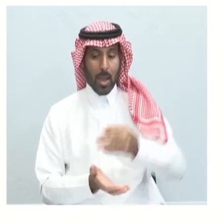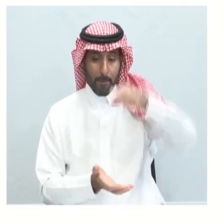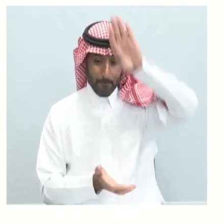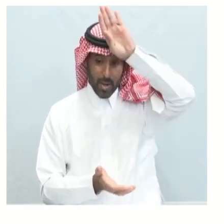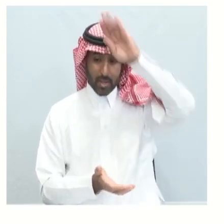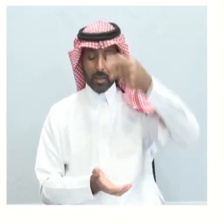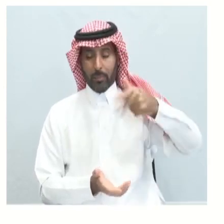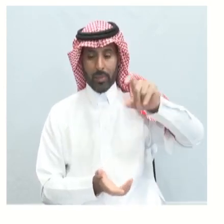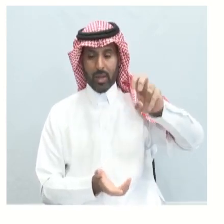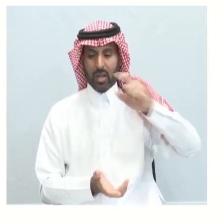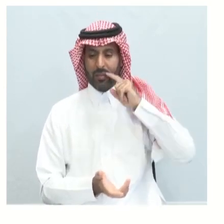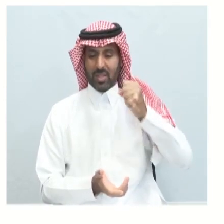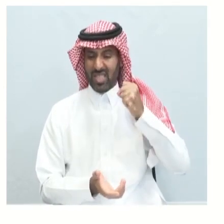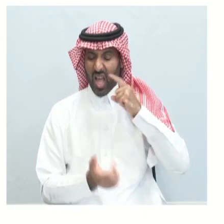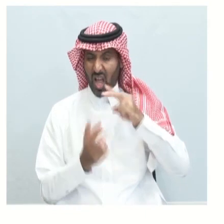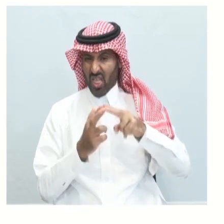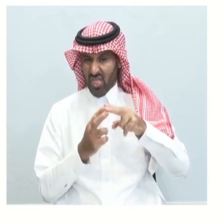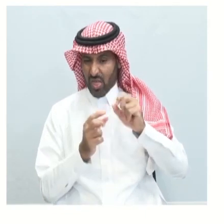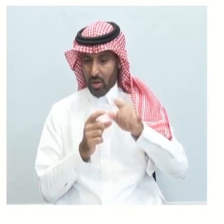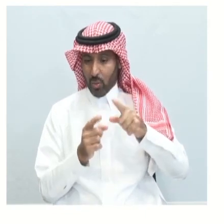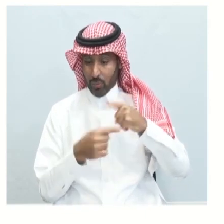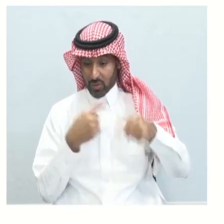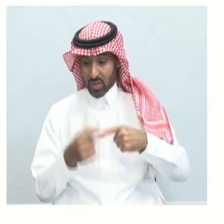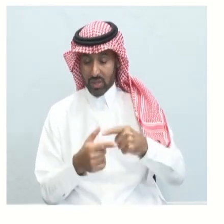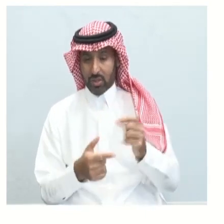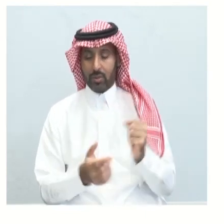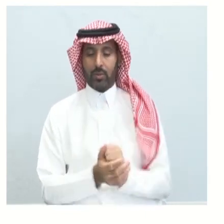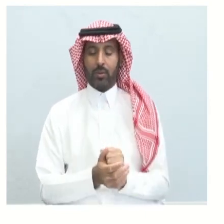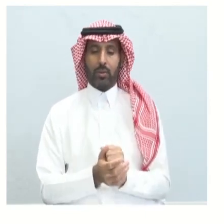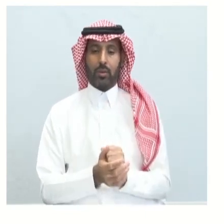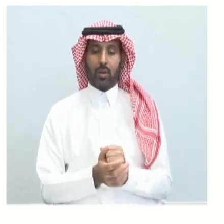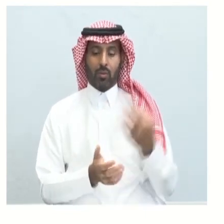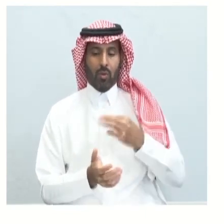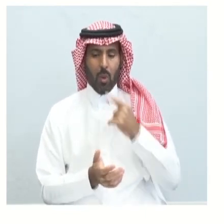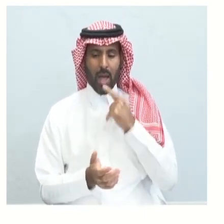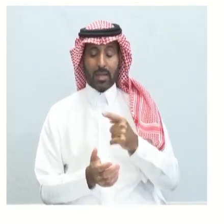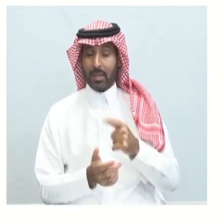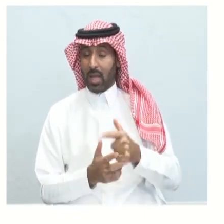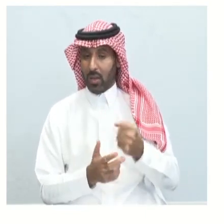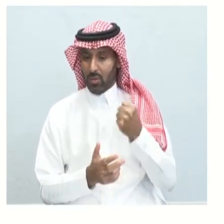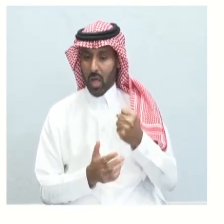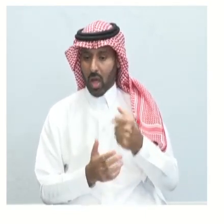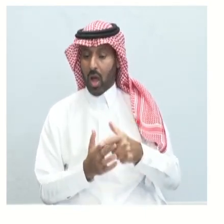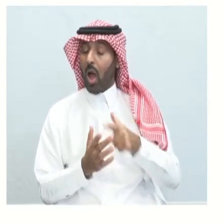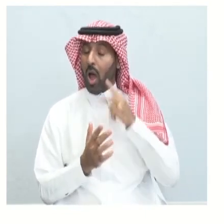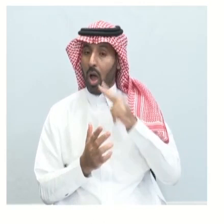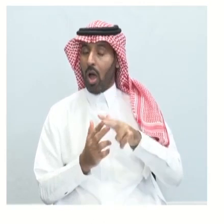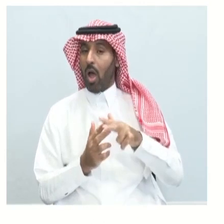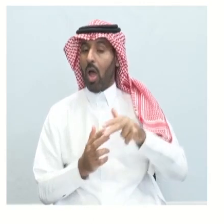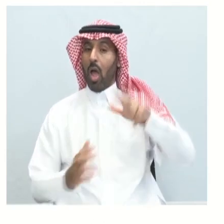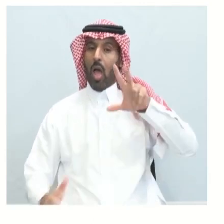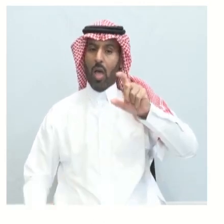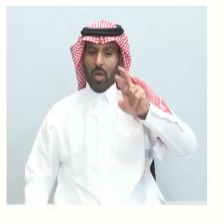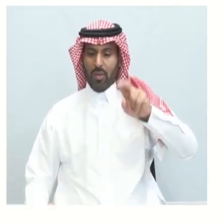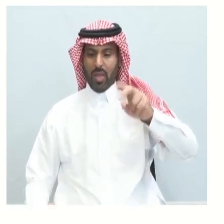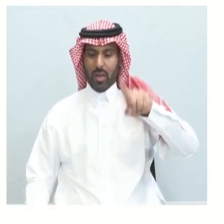الذريه والمتجدده بعد ذلك تطرقنا الى فوائد الطاقه الذريه وذكرنا بانها تعد الطاقه الذريه